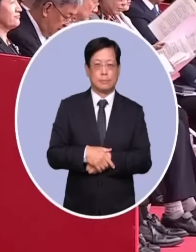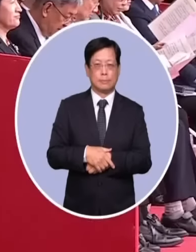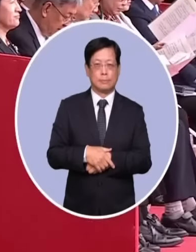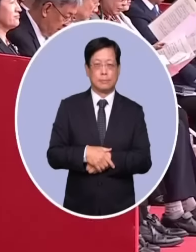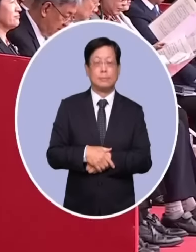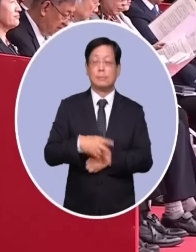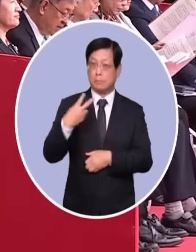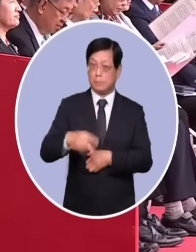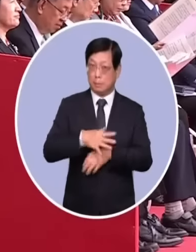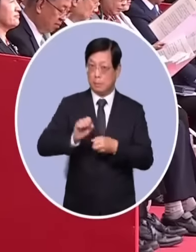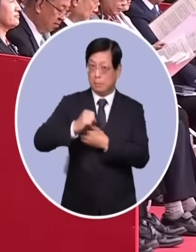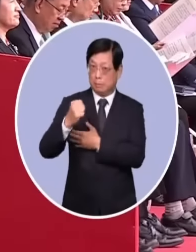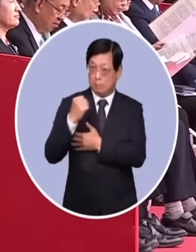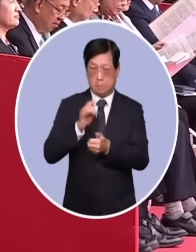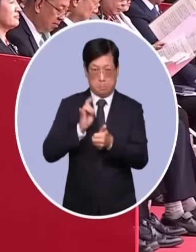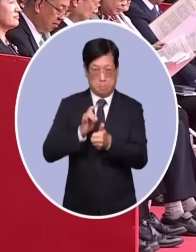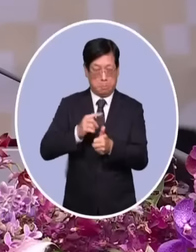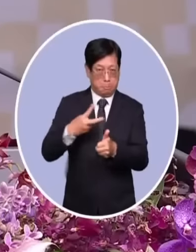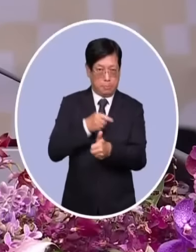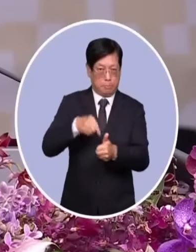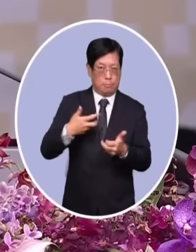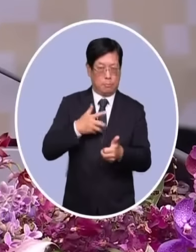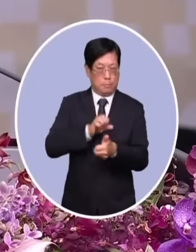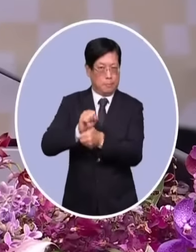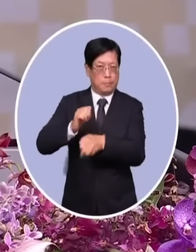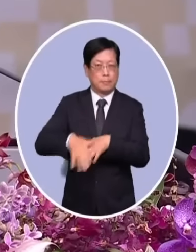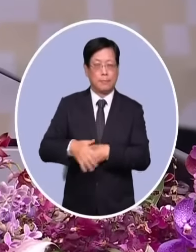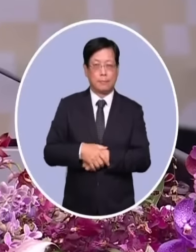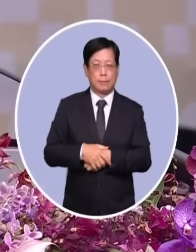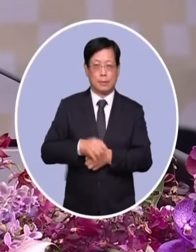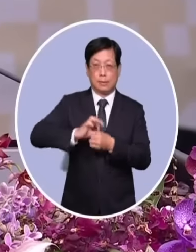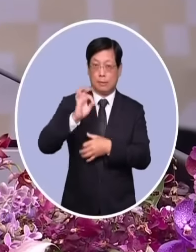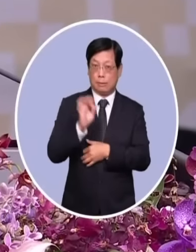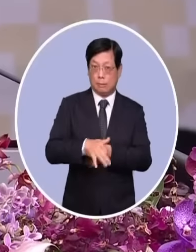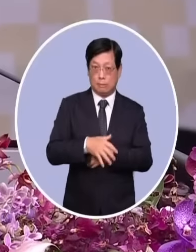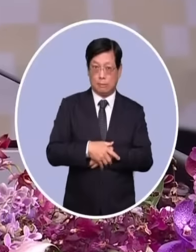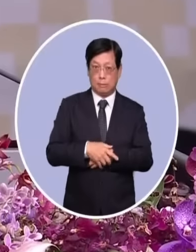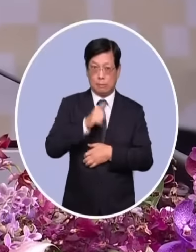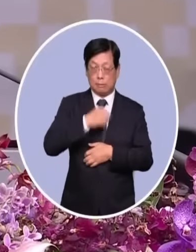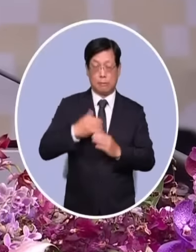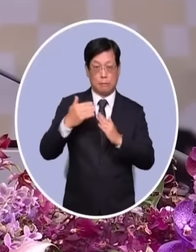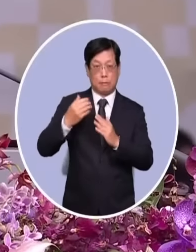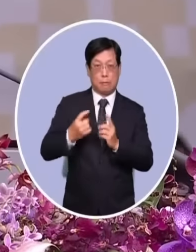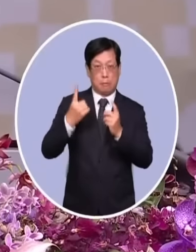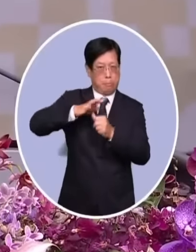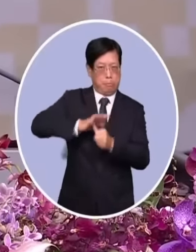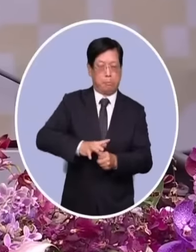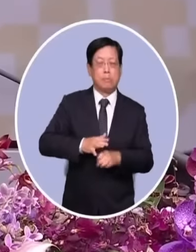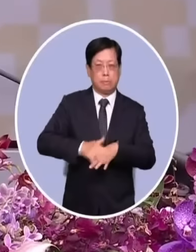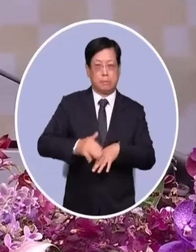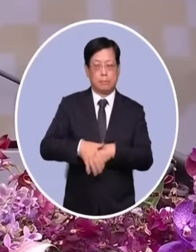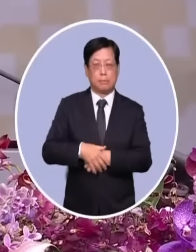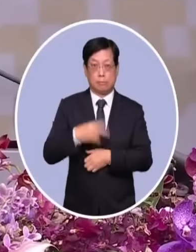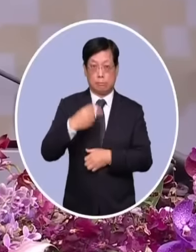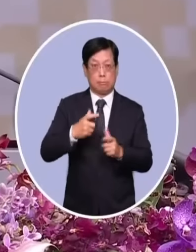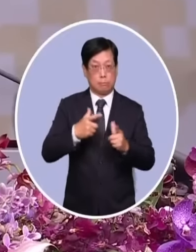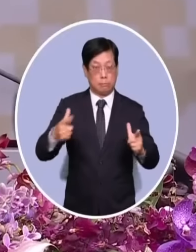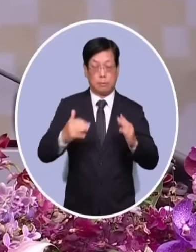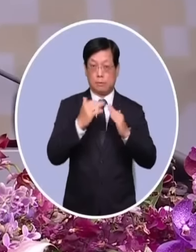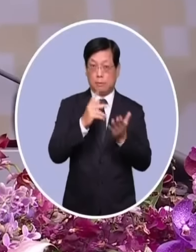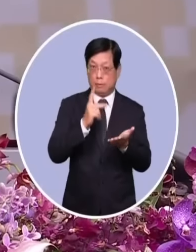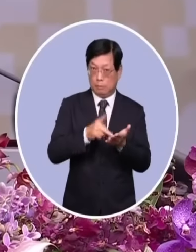我们会加强打诈的力道，加快打炒房的效力。我们会扩大租